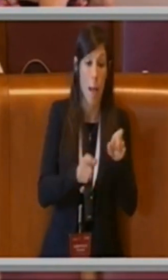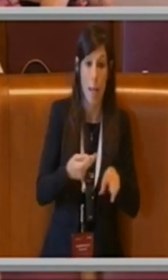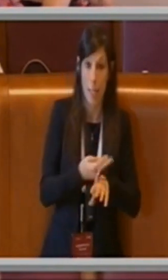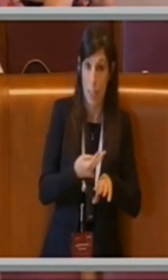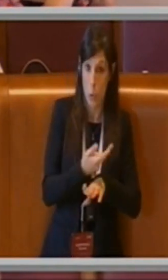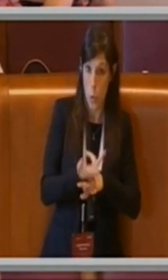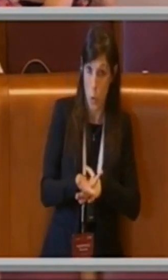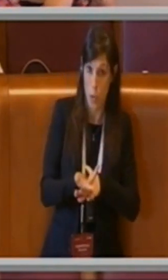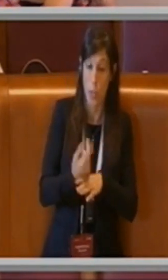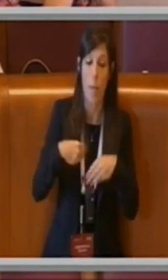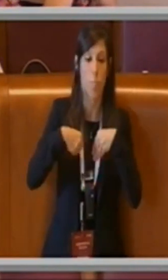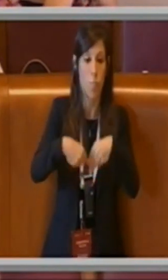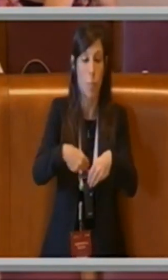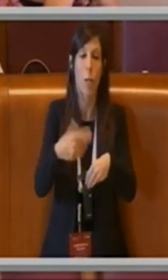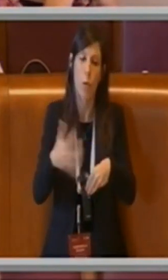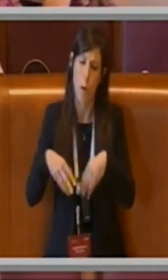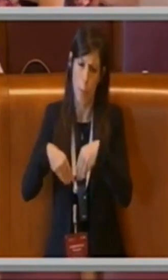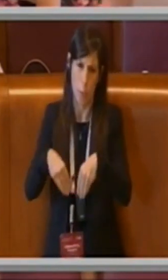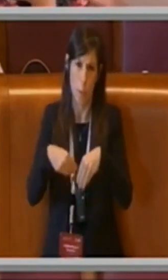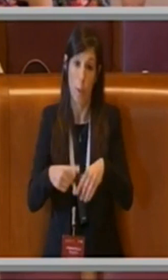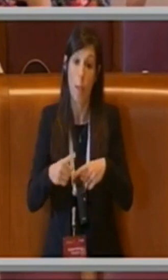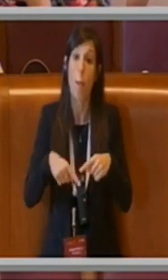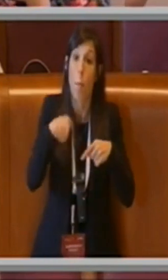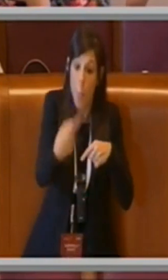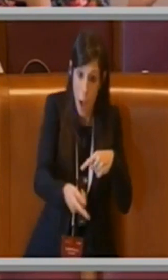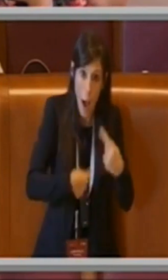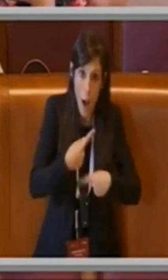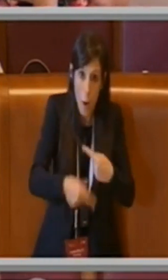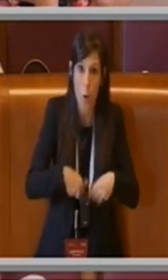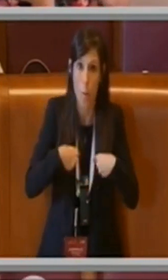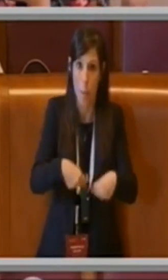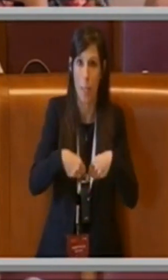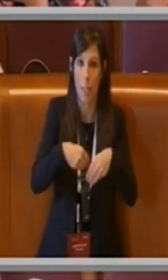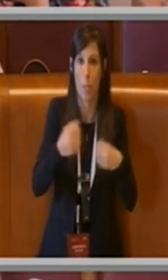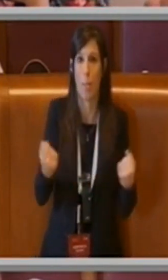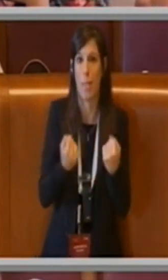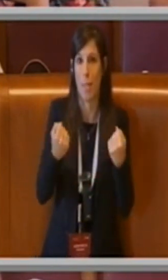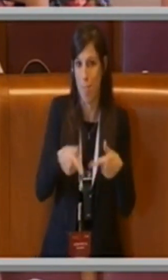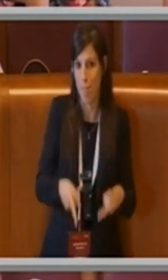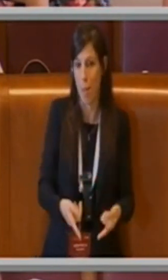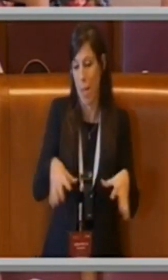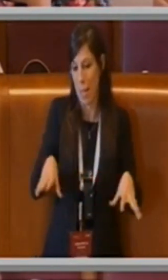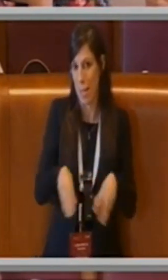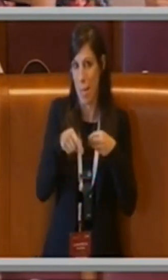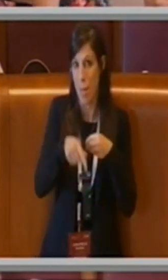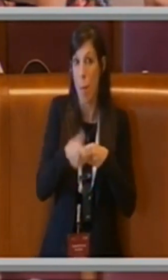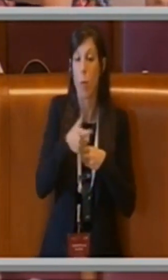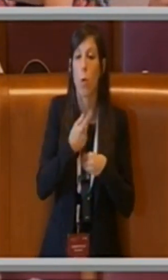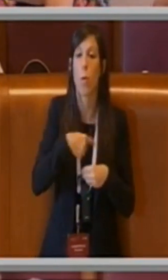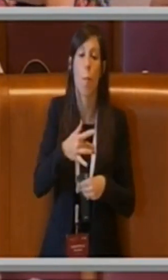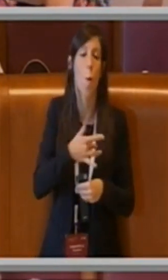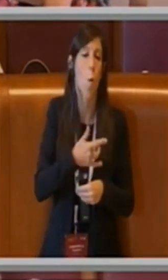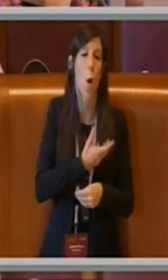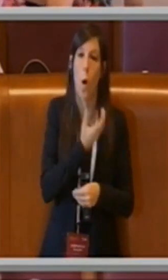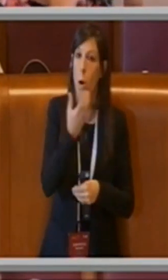che parteciperanno ed hanno partecipato a questa iniziativa, perché veramente ci mettiamo il cuore